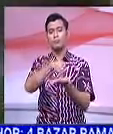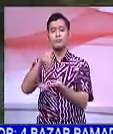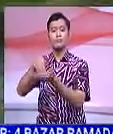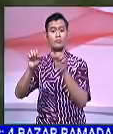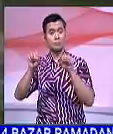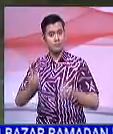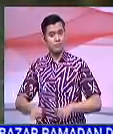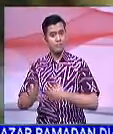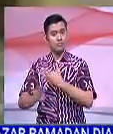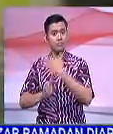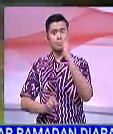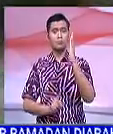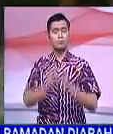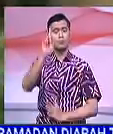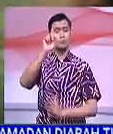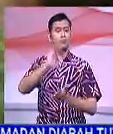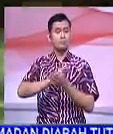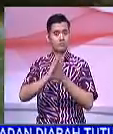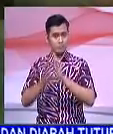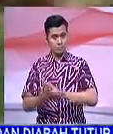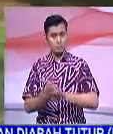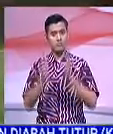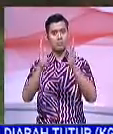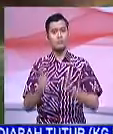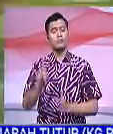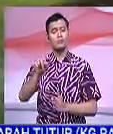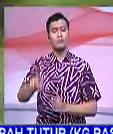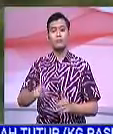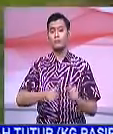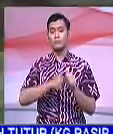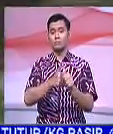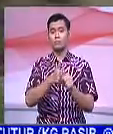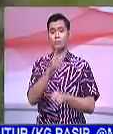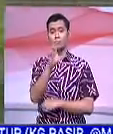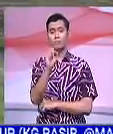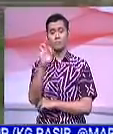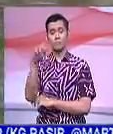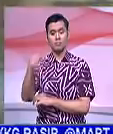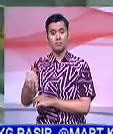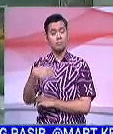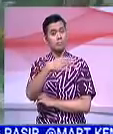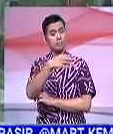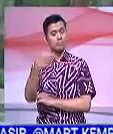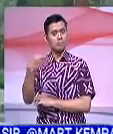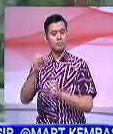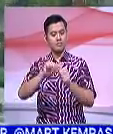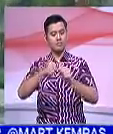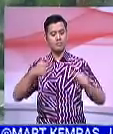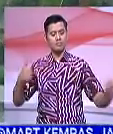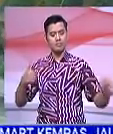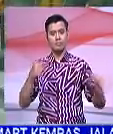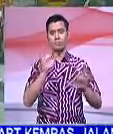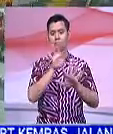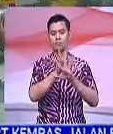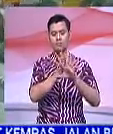Muhyiddin turut menasihatkan orang ramai agar sentiasa mematuhi SOP dan menjauhi tempat yang sempit serta sesak